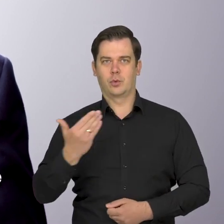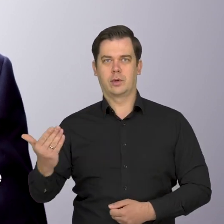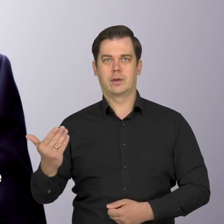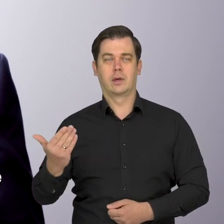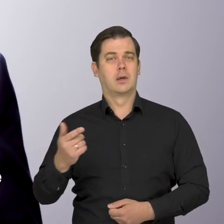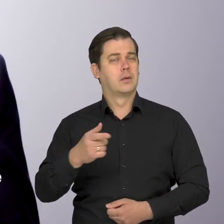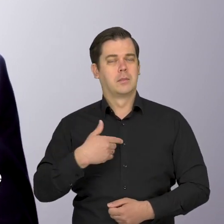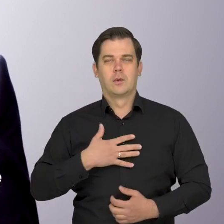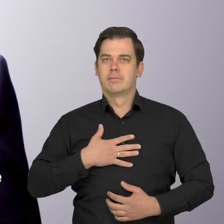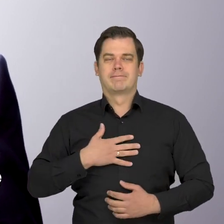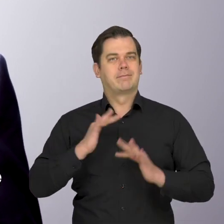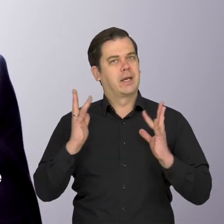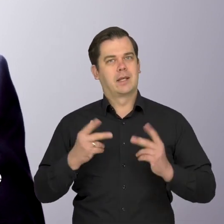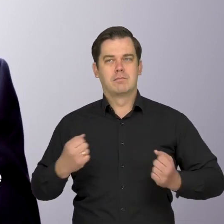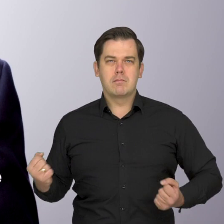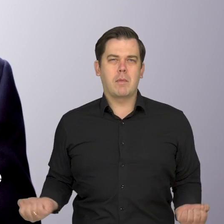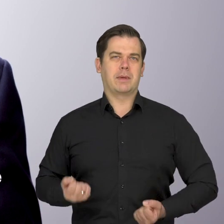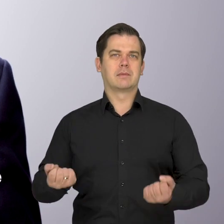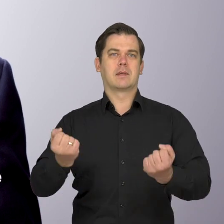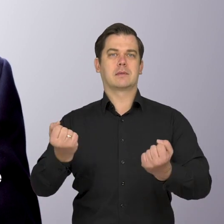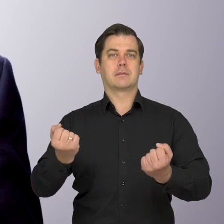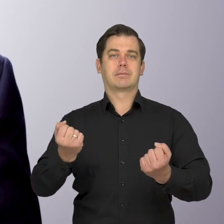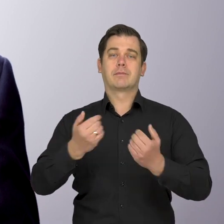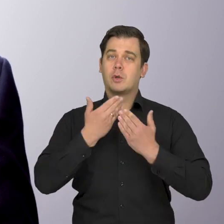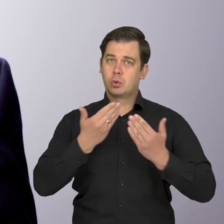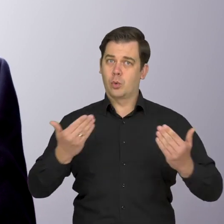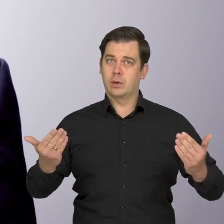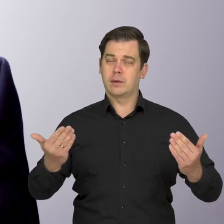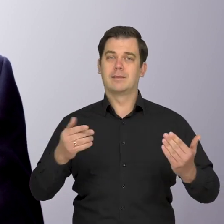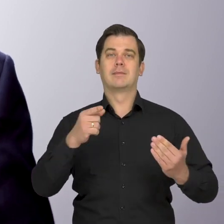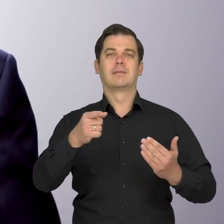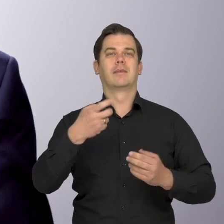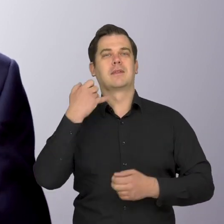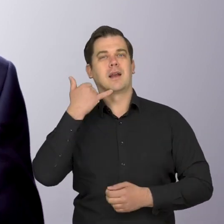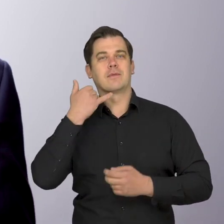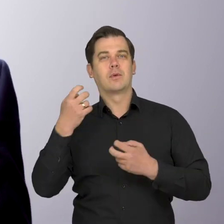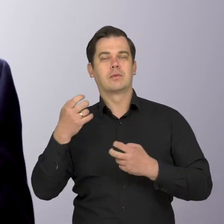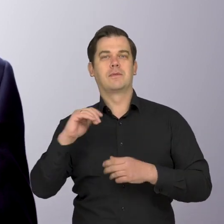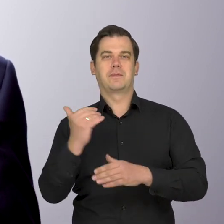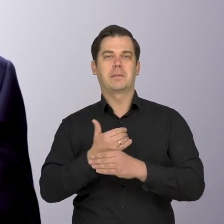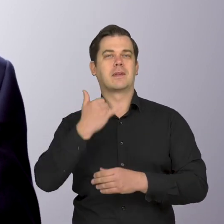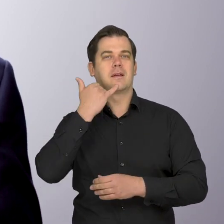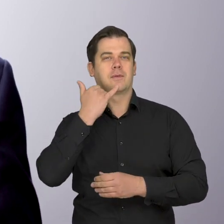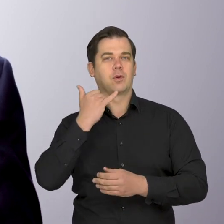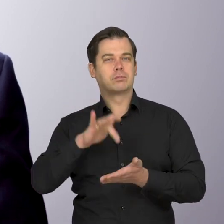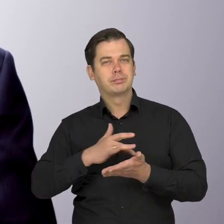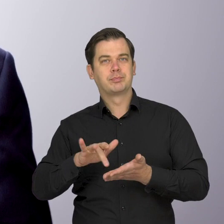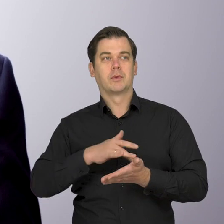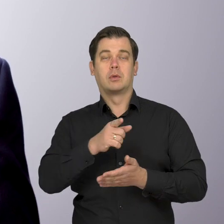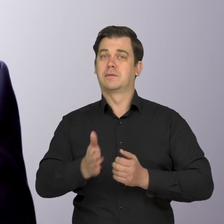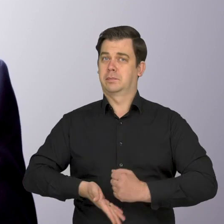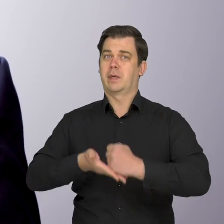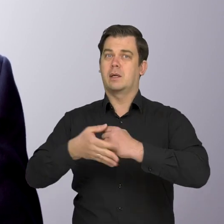dziękuję za niezwykłą mobilizację. Dziękuję operatorom sieci komórkowych za wsparcie studentów